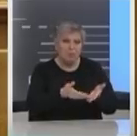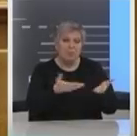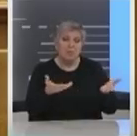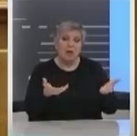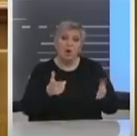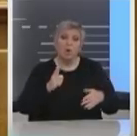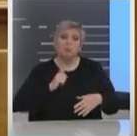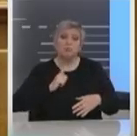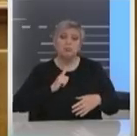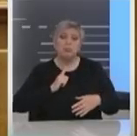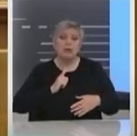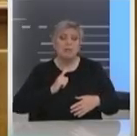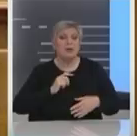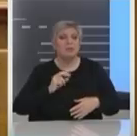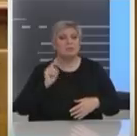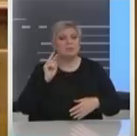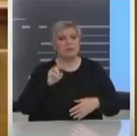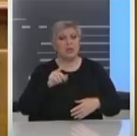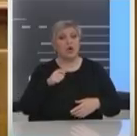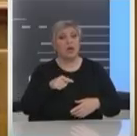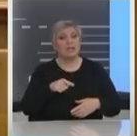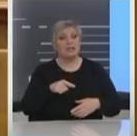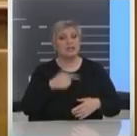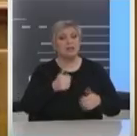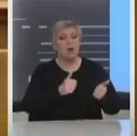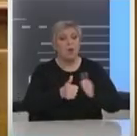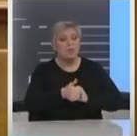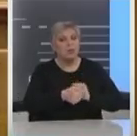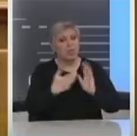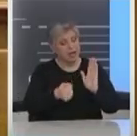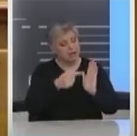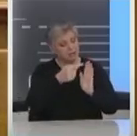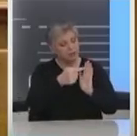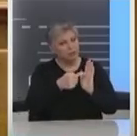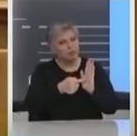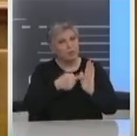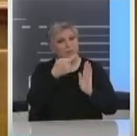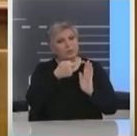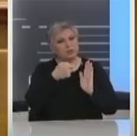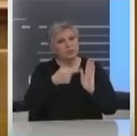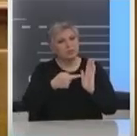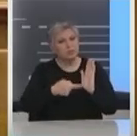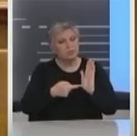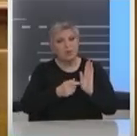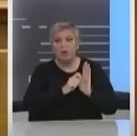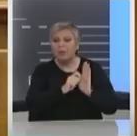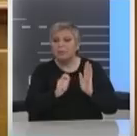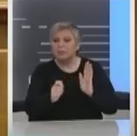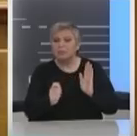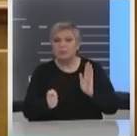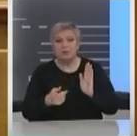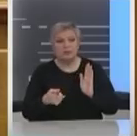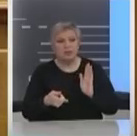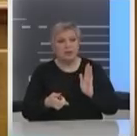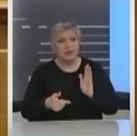έχετε θέσει κάποιες στοιχειώδεις προτεραιότητες στη μοιρασιά τους. Αλήθεια, το δημογραφικό πρόβλημα και οι